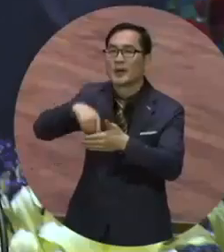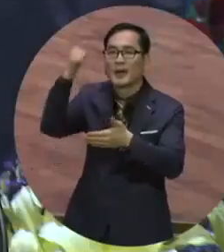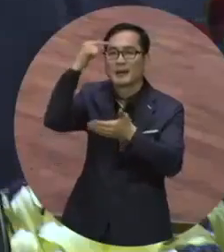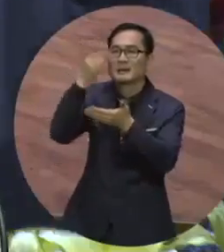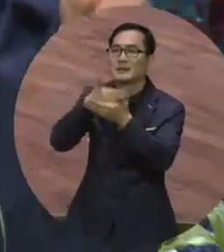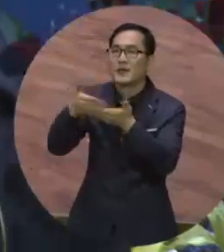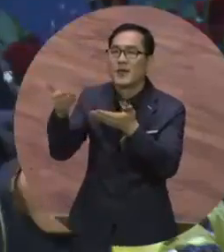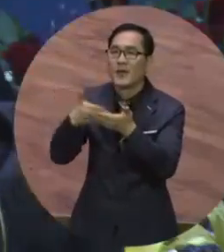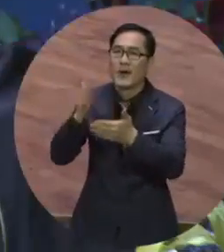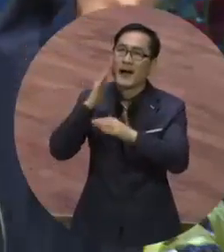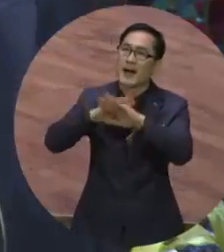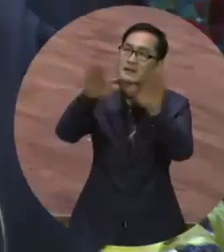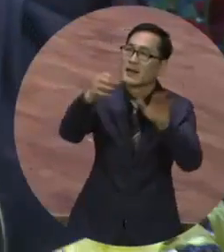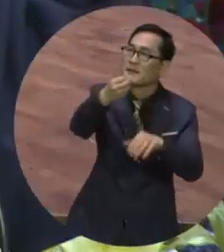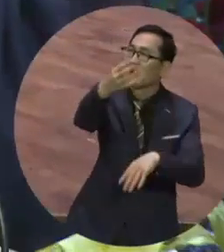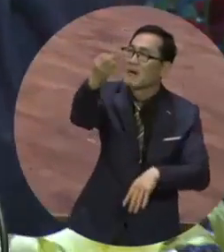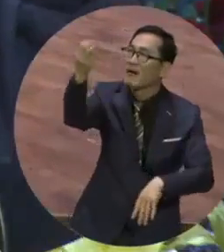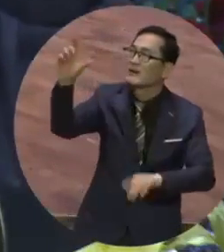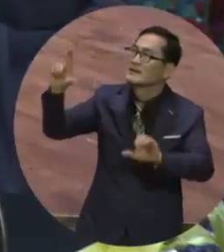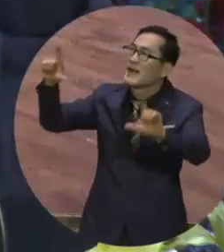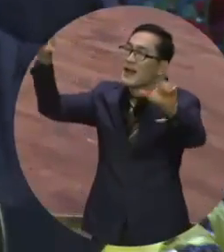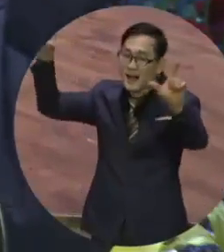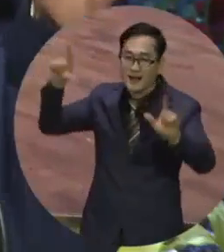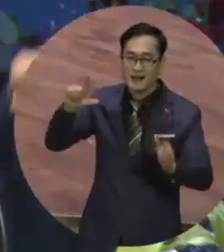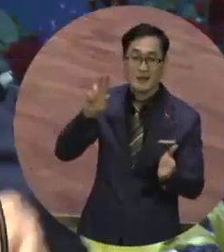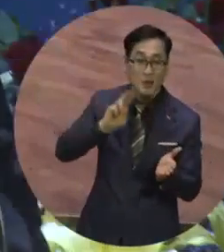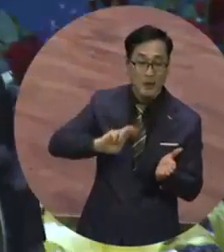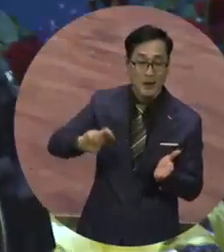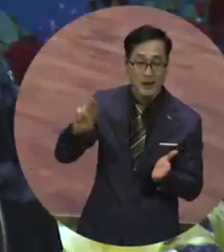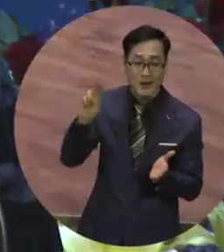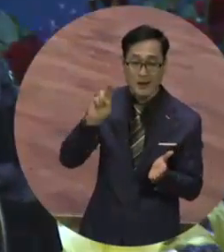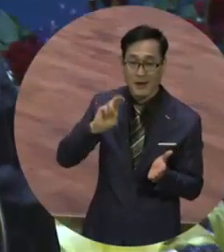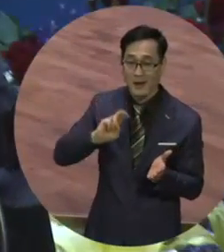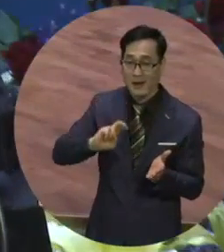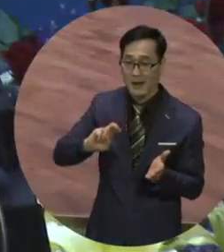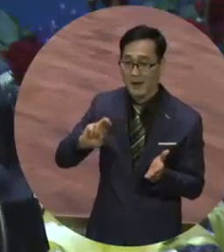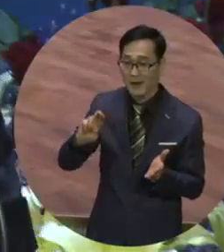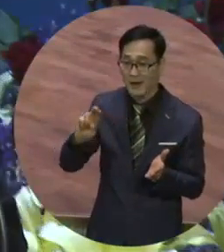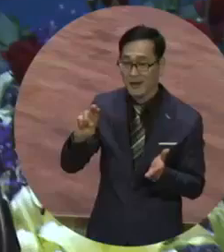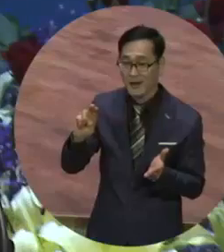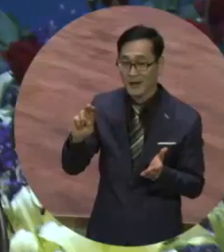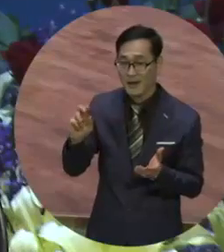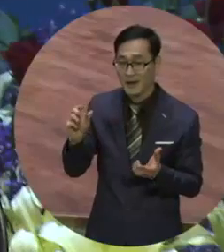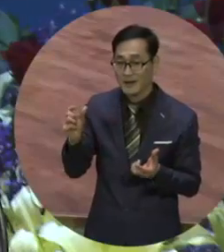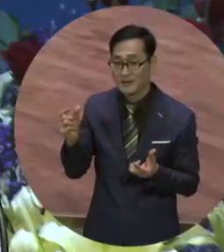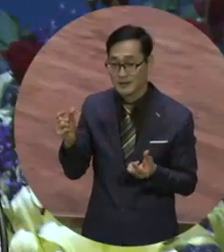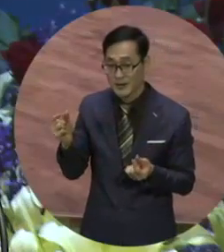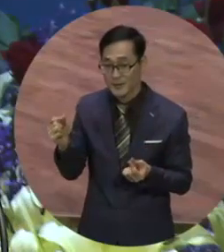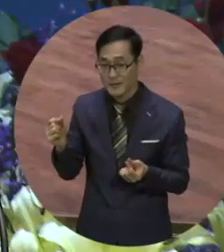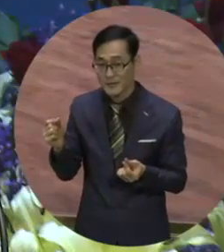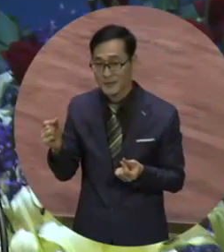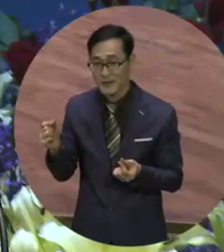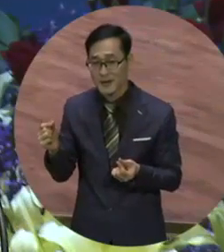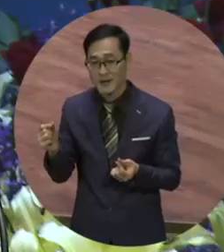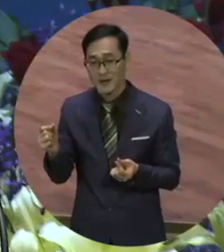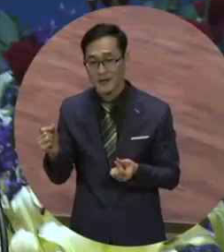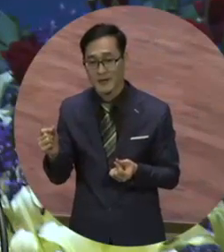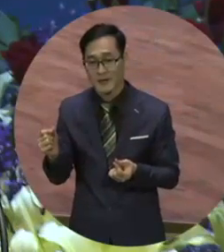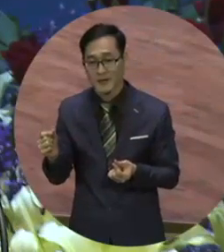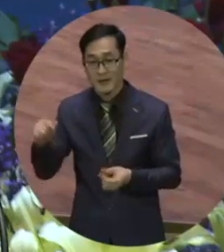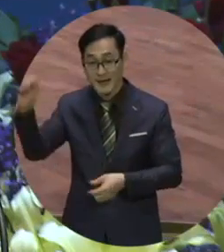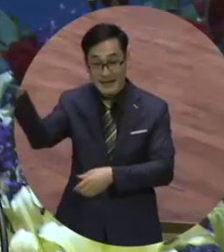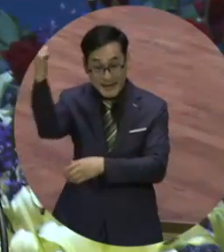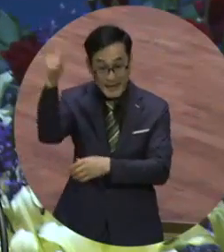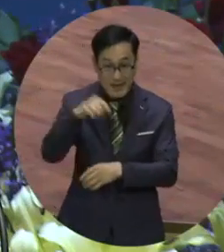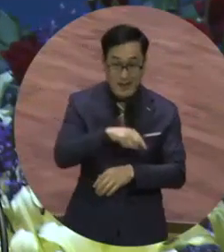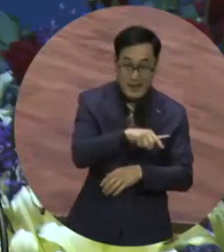보. 요즘 인간들이 잘못 오이 만들고 별이 잘 안 보이지만 케냐 가보세요. 하늘의 별 다 보여. 우리 어릴 때 보던